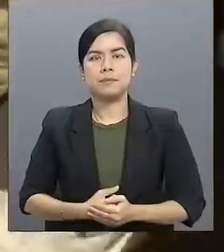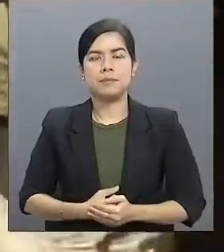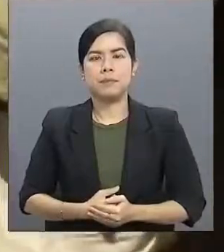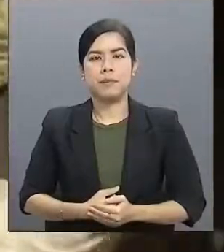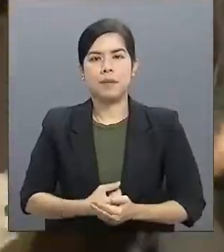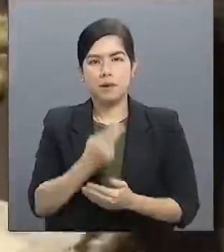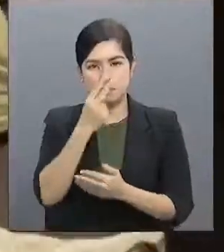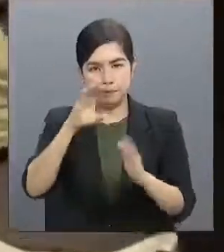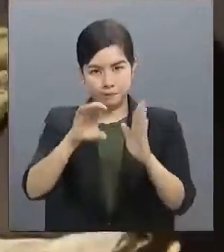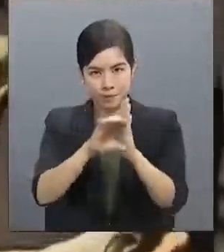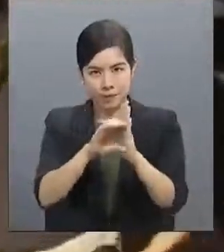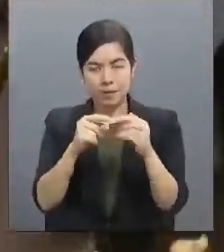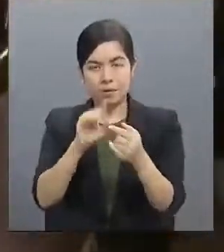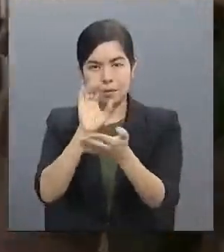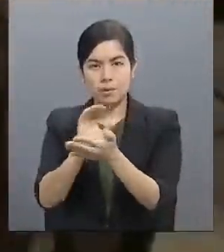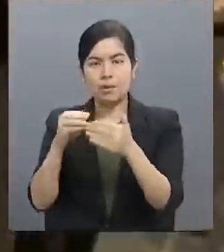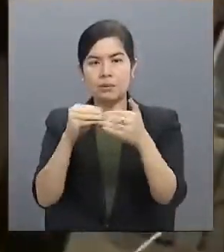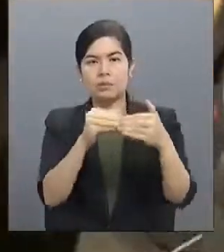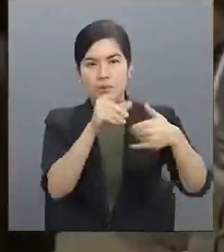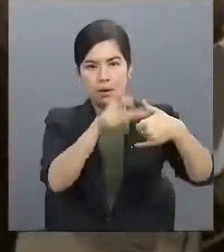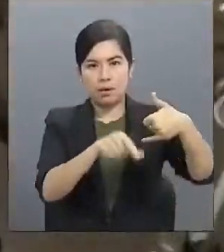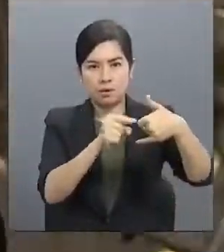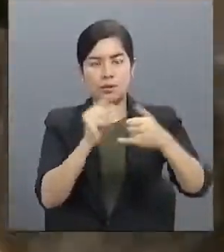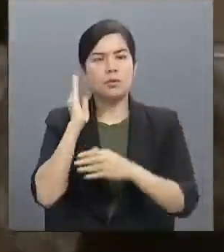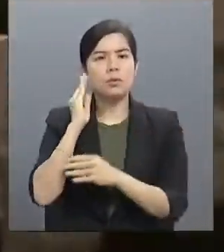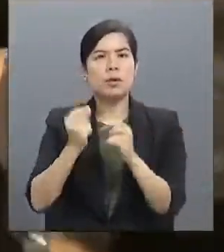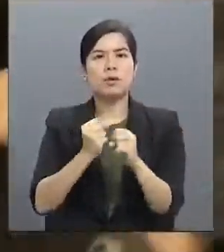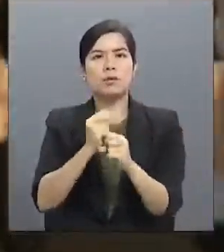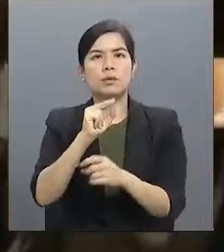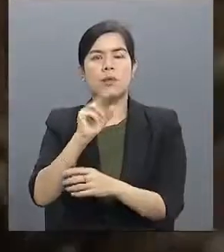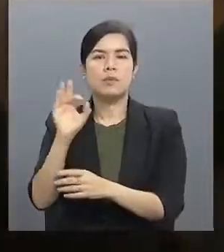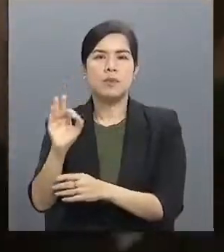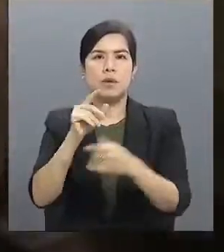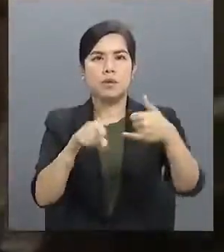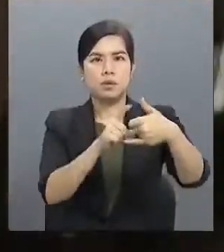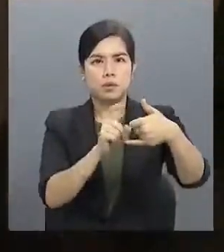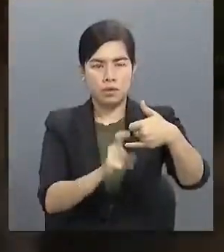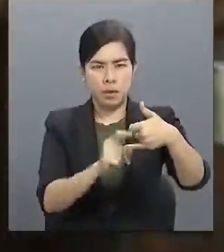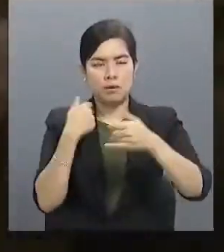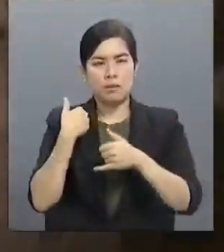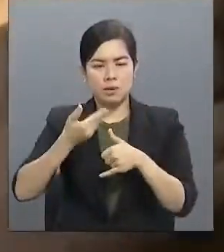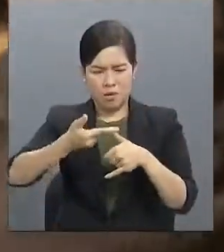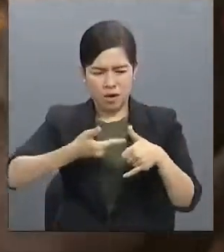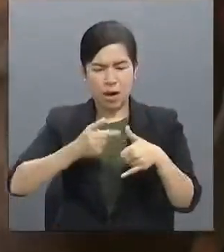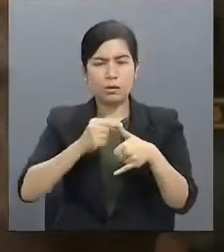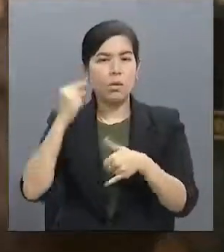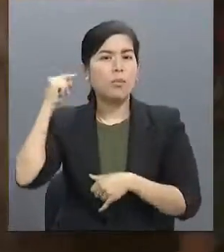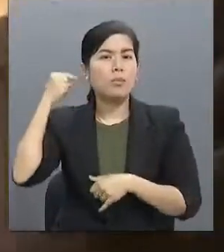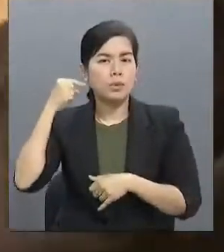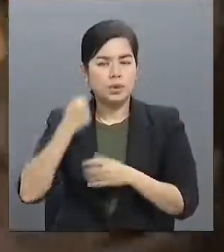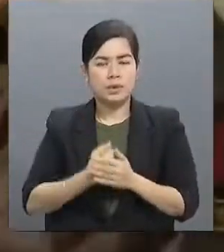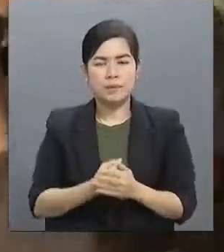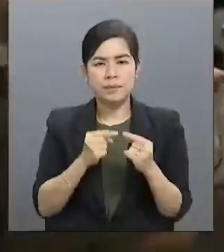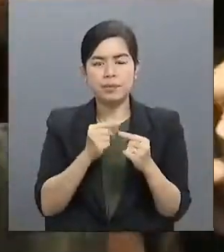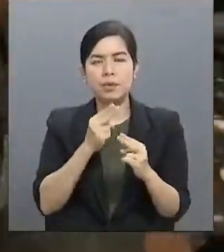นี่คือภาพขณะที่ตำรวจควบคุมตัวนายวิทูลศรีตบุตรอายุ39ปีผู้ต้องหาคดีก่อเหตุฆ่าอำพรางศพในตู้เย็นนางสาววันนีจิระ